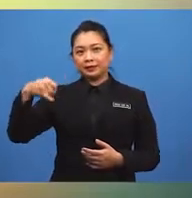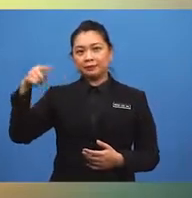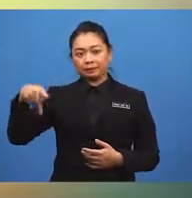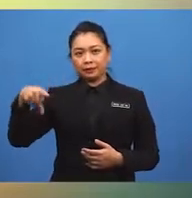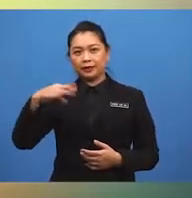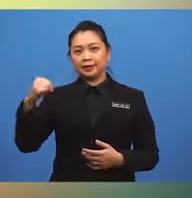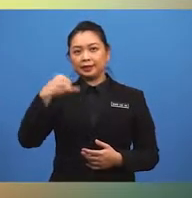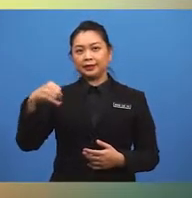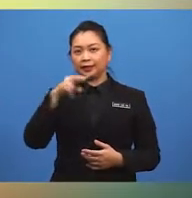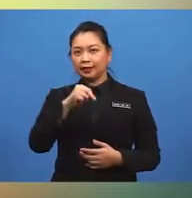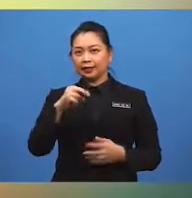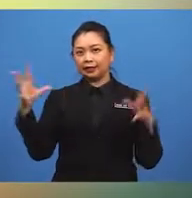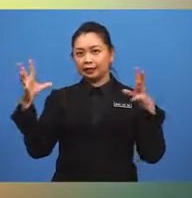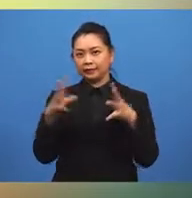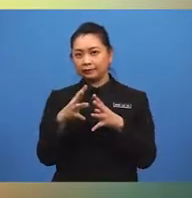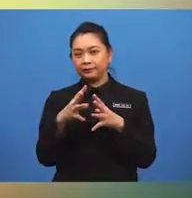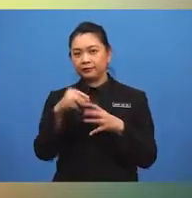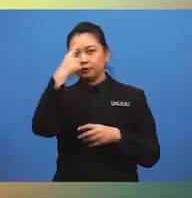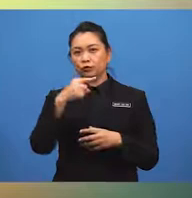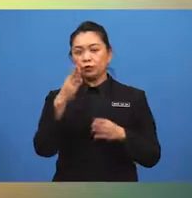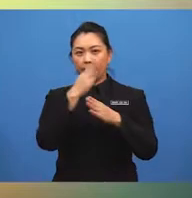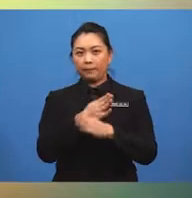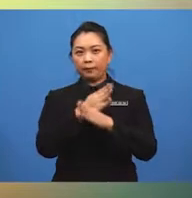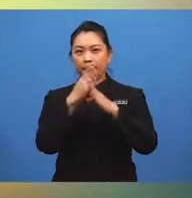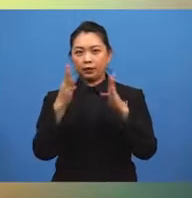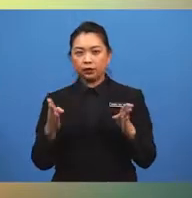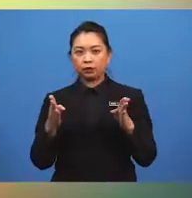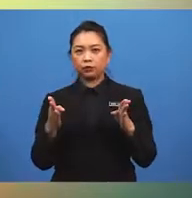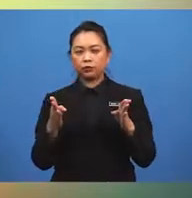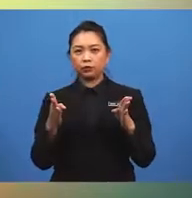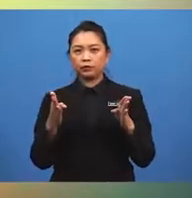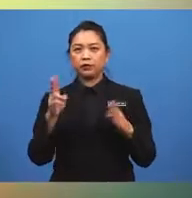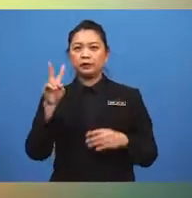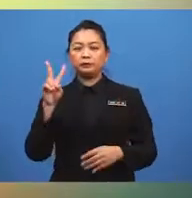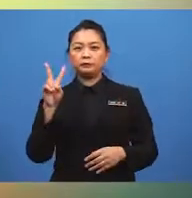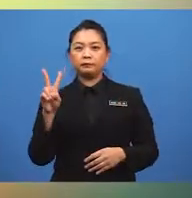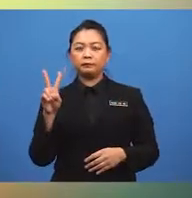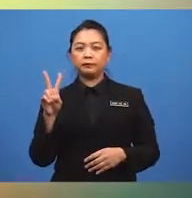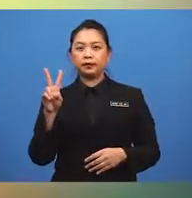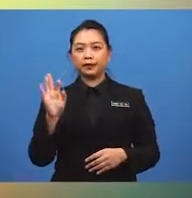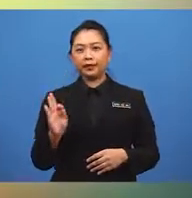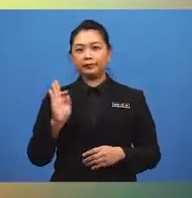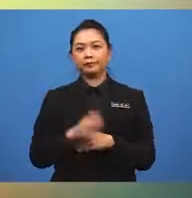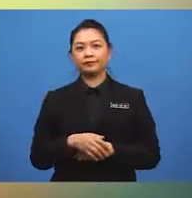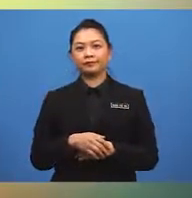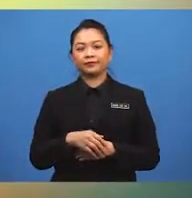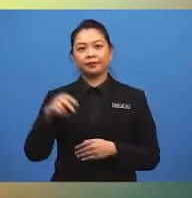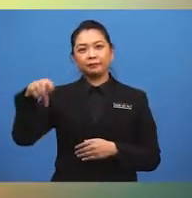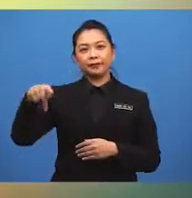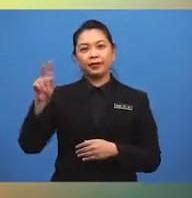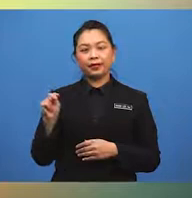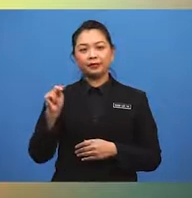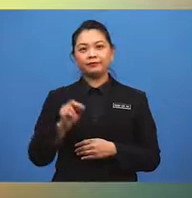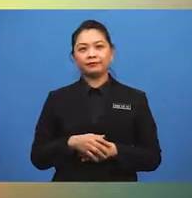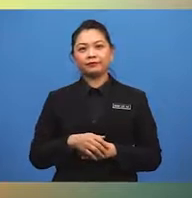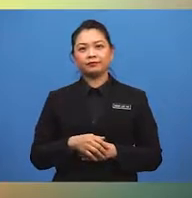dan jenis N dicantum untuk membentuk simpang PN. Elektron dari bahan